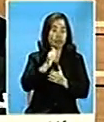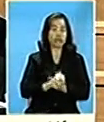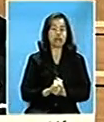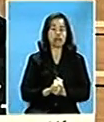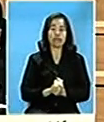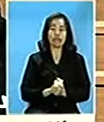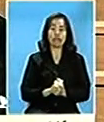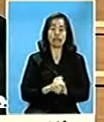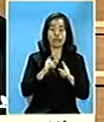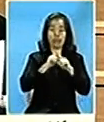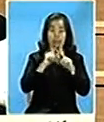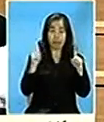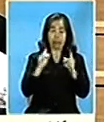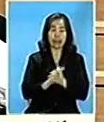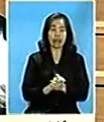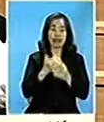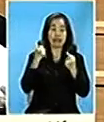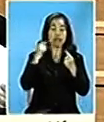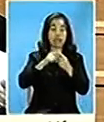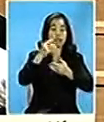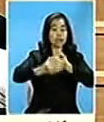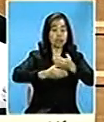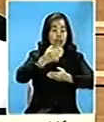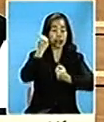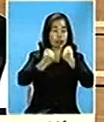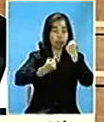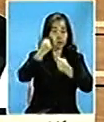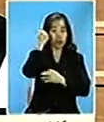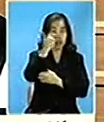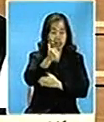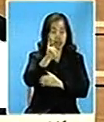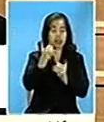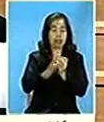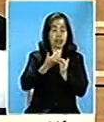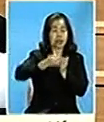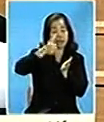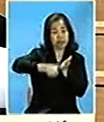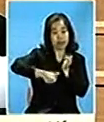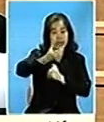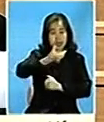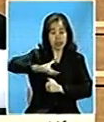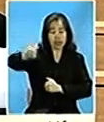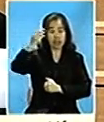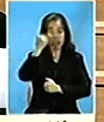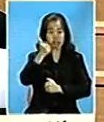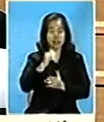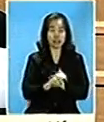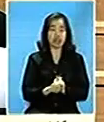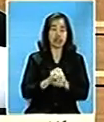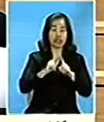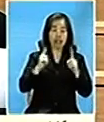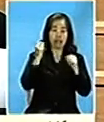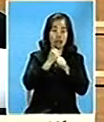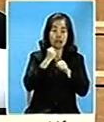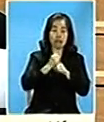แต่อย่างไรก็ดีครับท่านประธานครับเมื่อขายรถยนต์ได้มากขึ้นแม้จะต้องคืนภาษีสัมปทานมิตรมากขึ้นผลประกอบการ